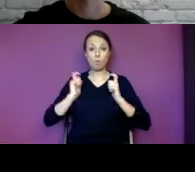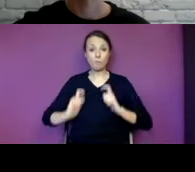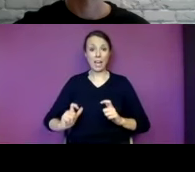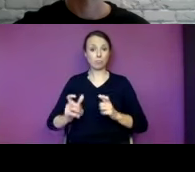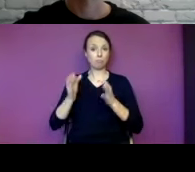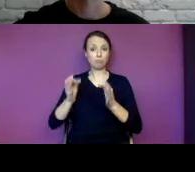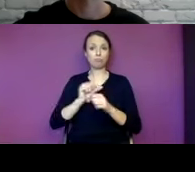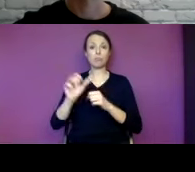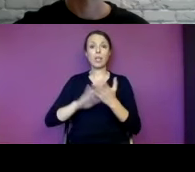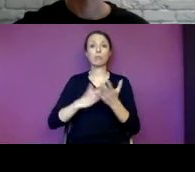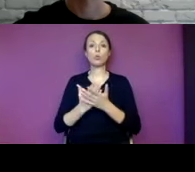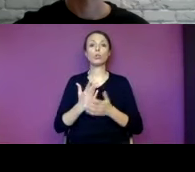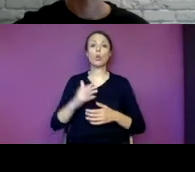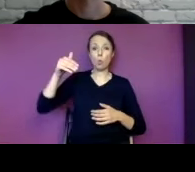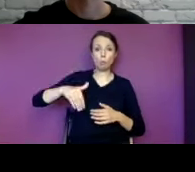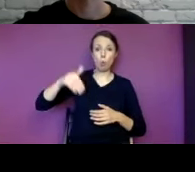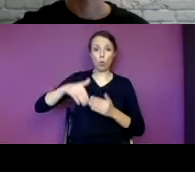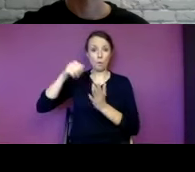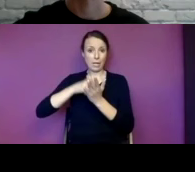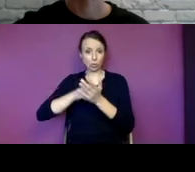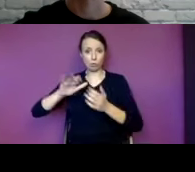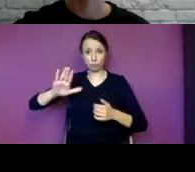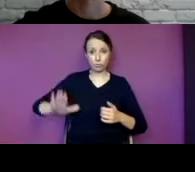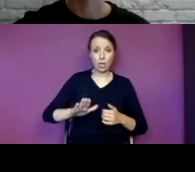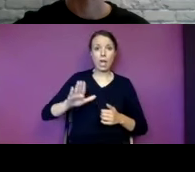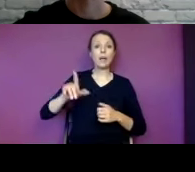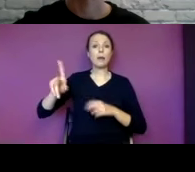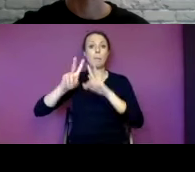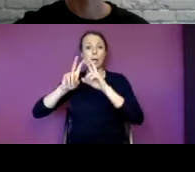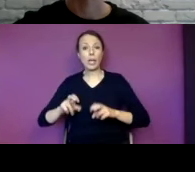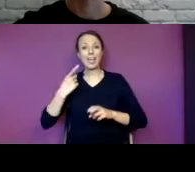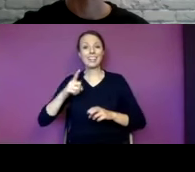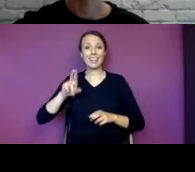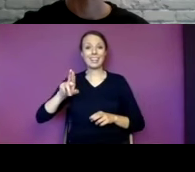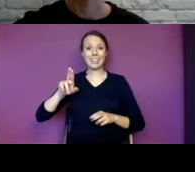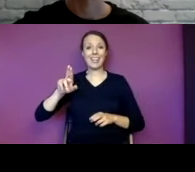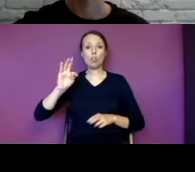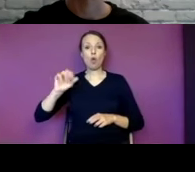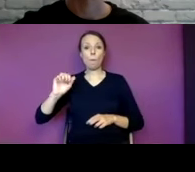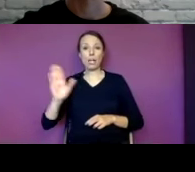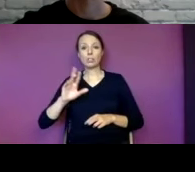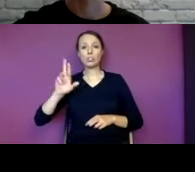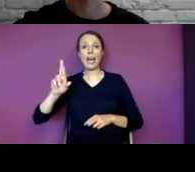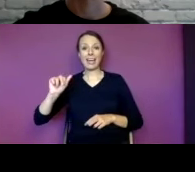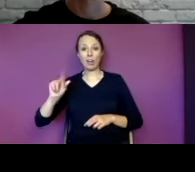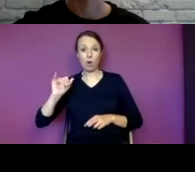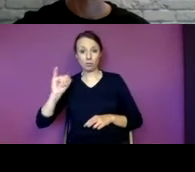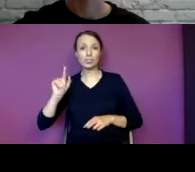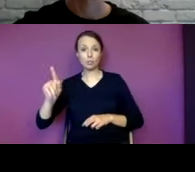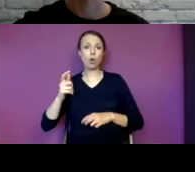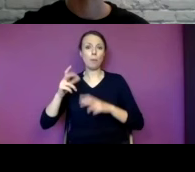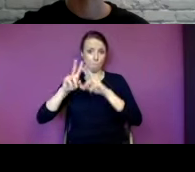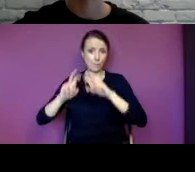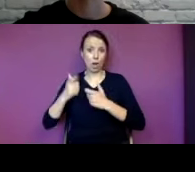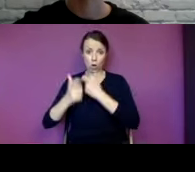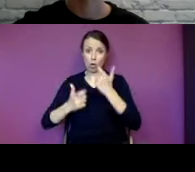przykład południowe Mazowsze i badania, które robił tam dr Tomasz Rakowski, to są często, to jak one wyglądają i